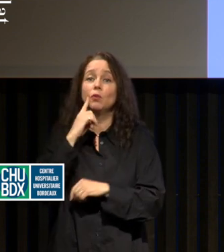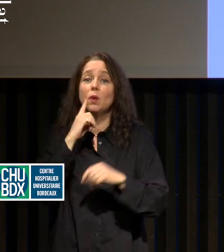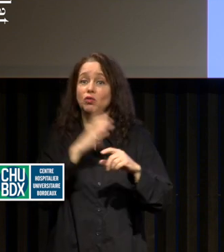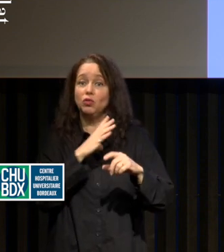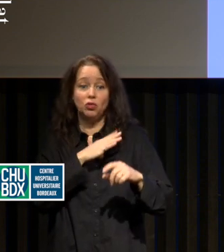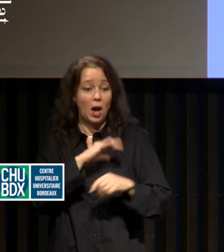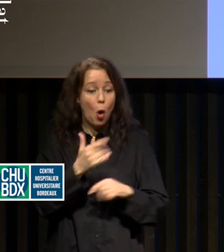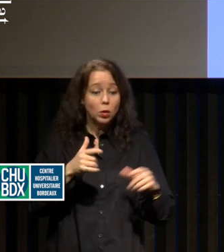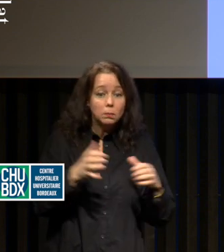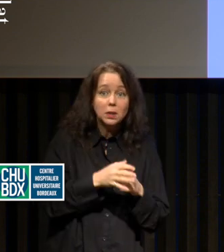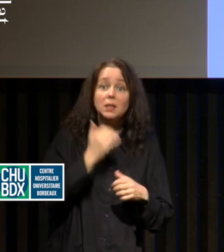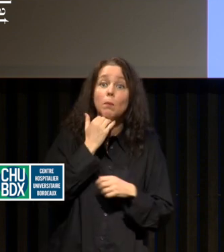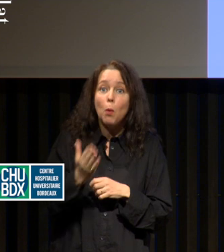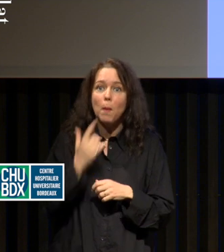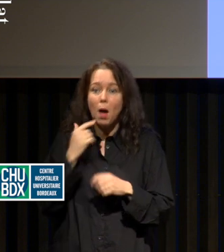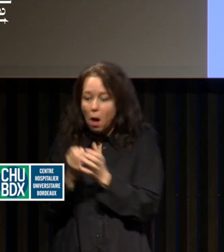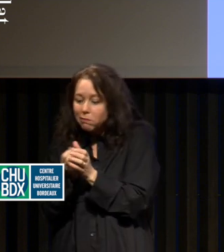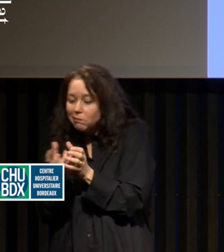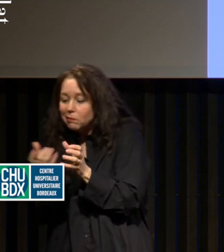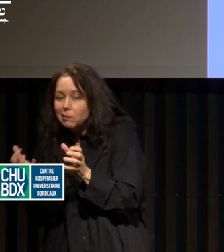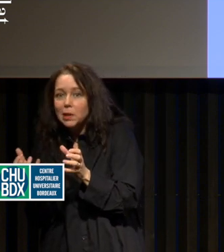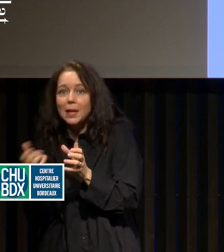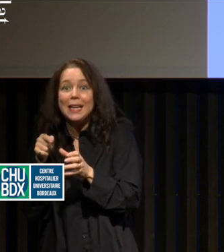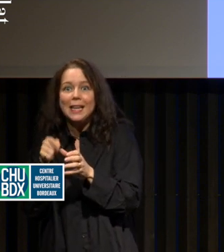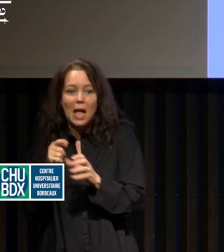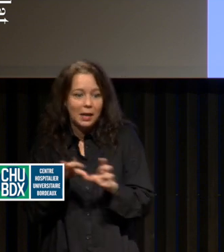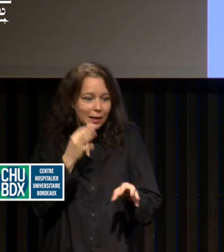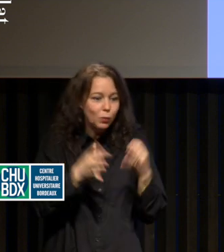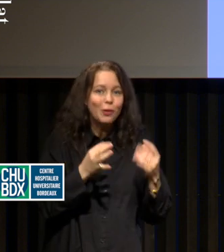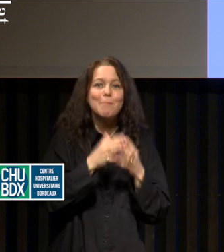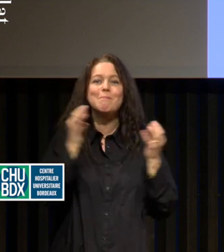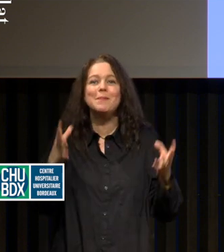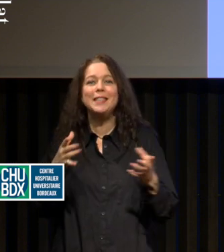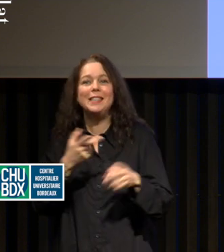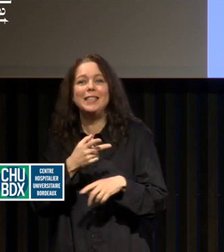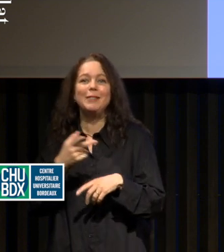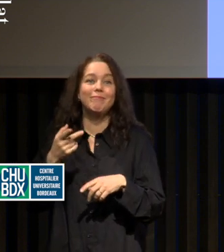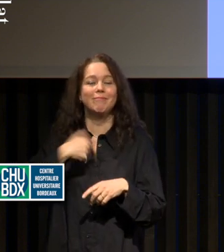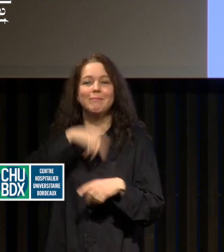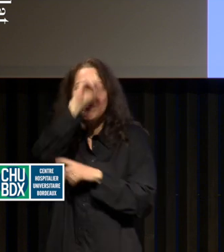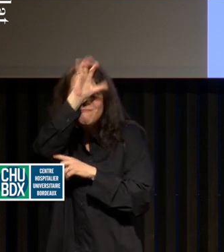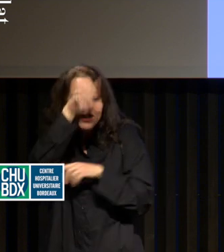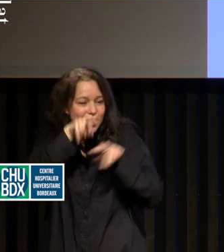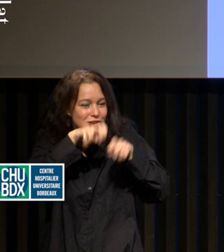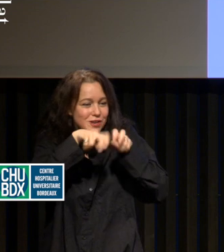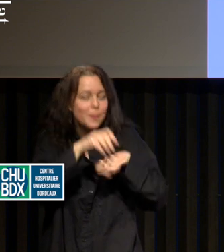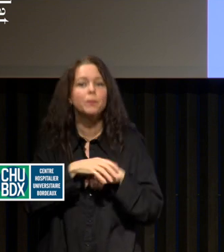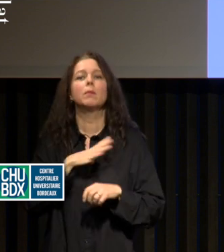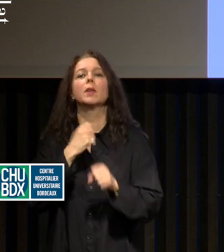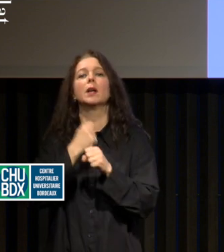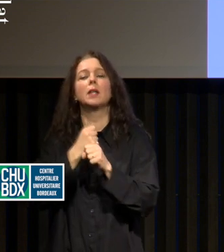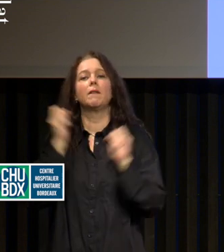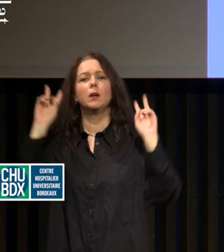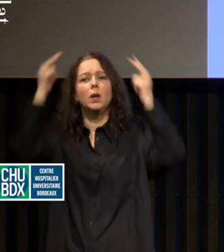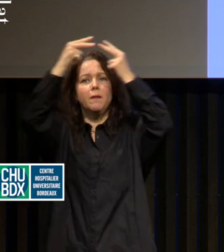cultivable. Et cette partie non cultivable, en fait, on l'a découverte. C'est un peu comme des explorateurs. Moi, je travaille dans un bâtiment à l'hôpital Lévesque qui s'appelle le bâtiment Magellan.